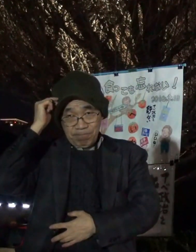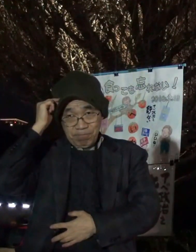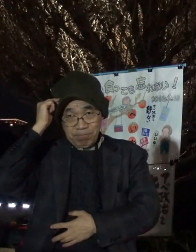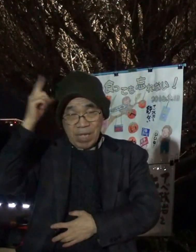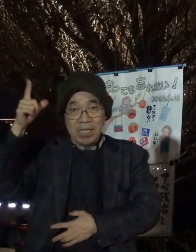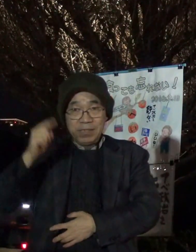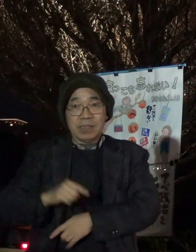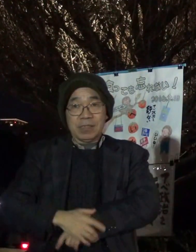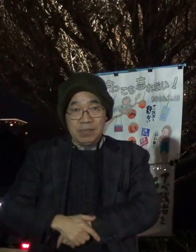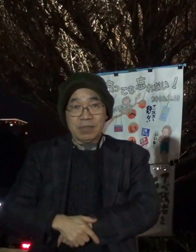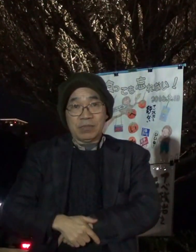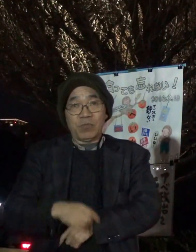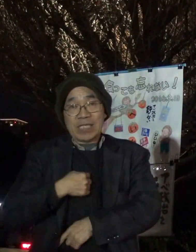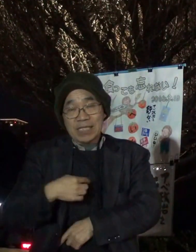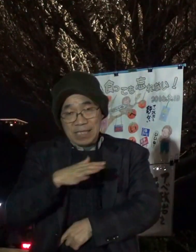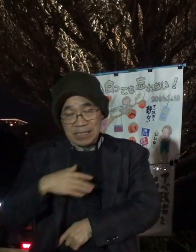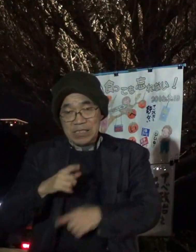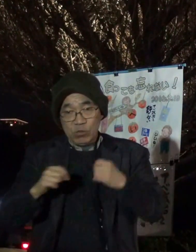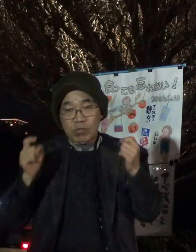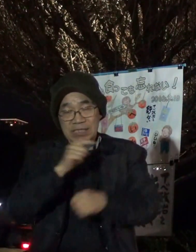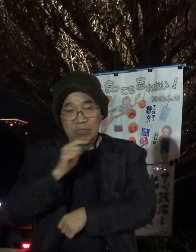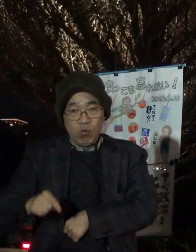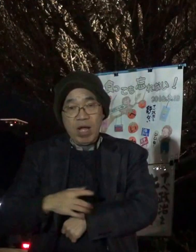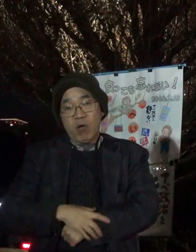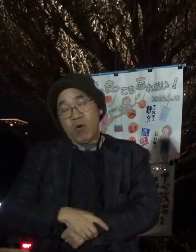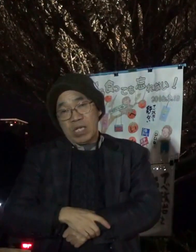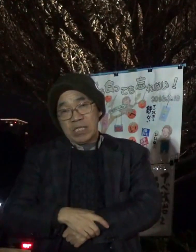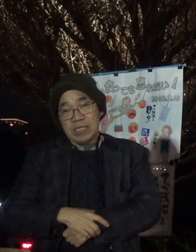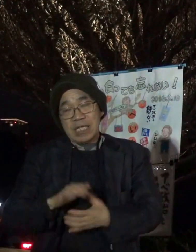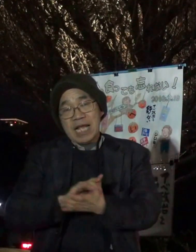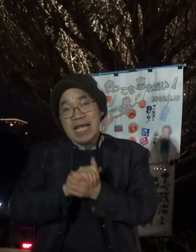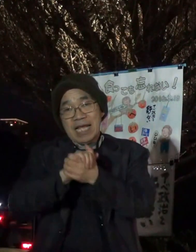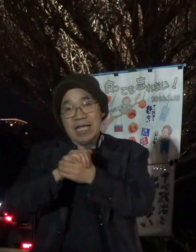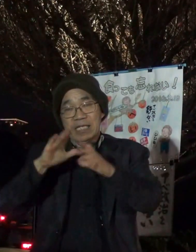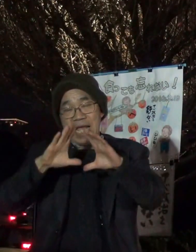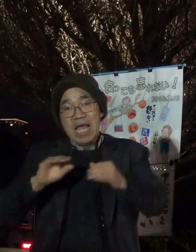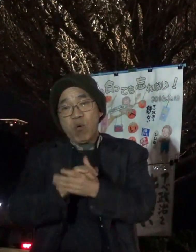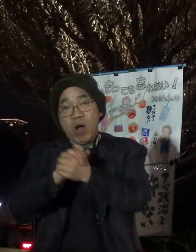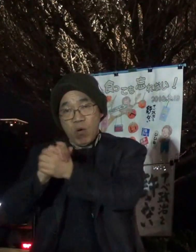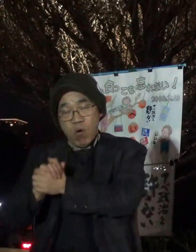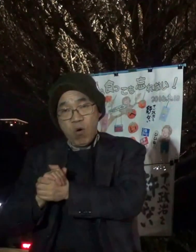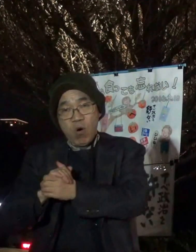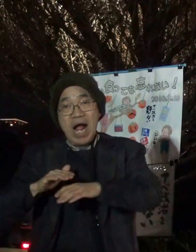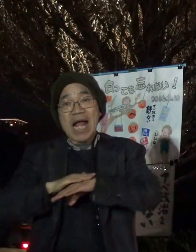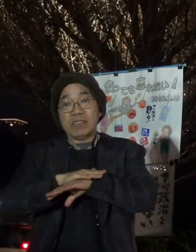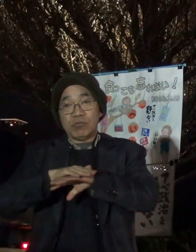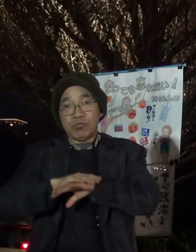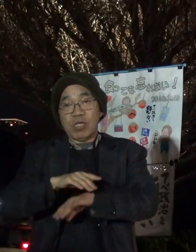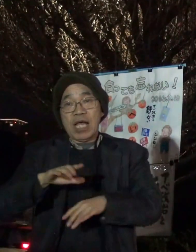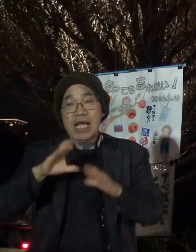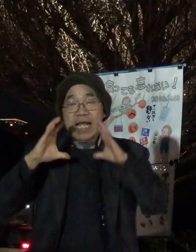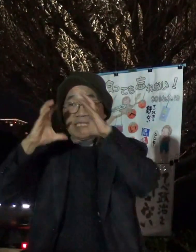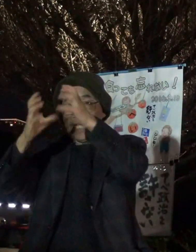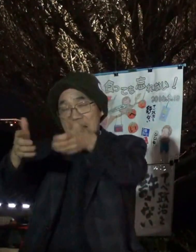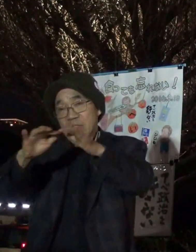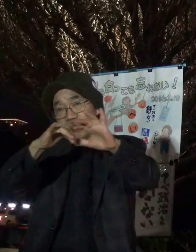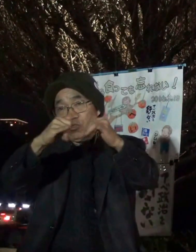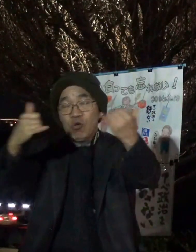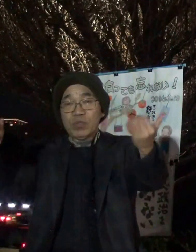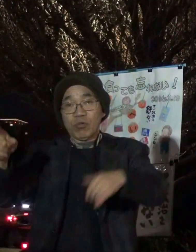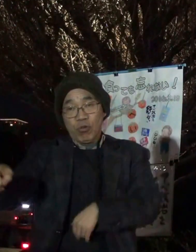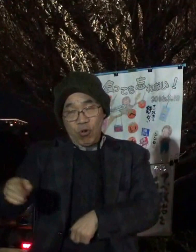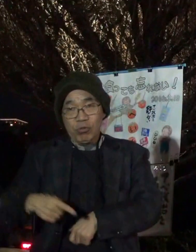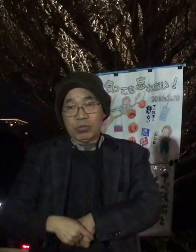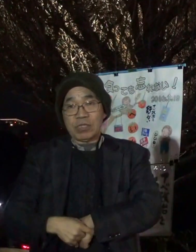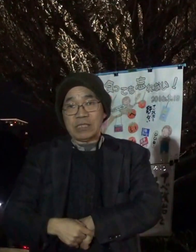私たち日本人は平和を愛する世界の人々の正義と